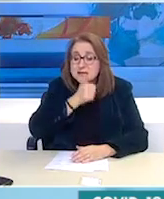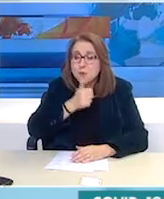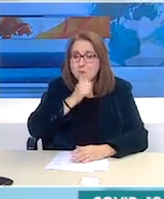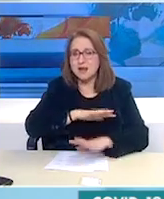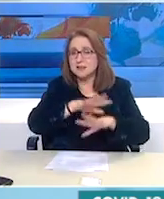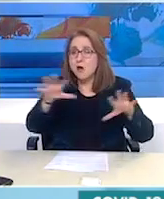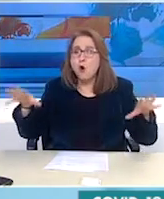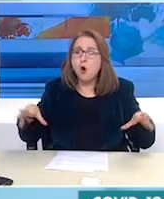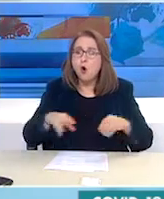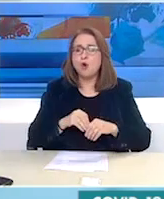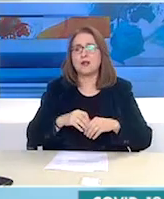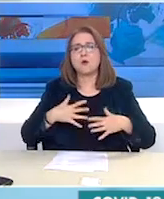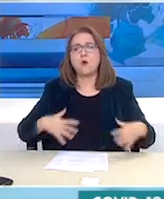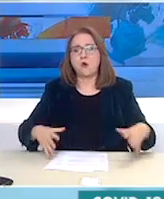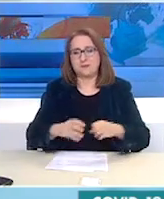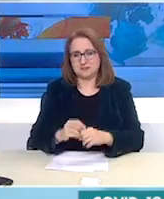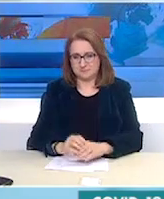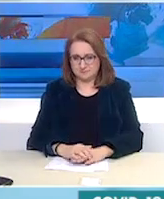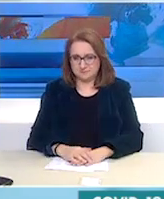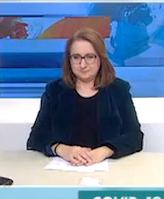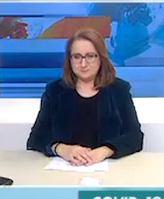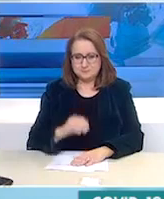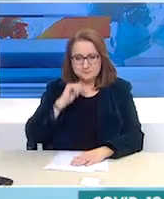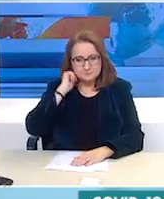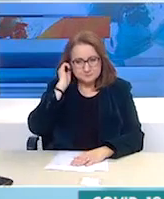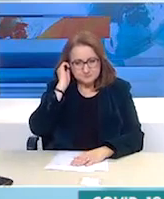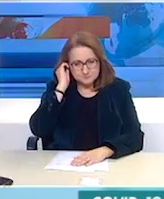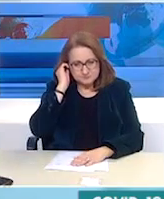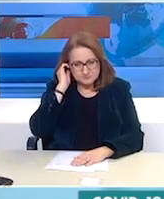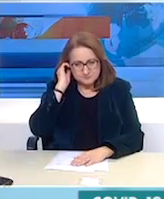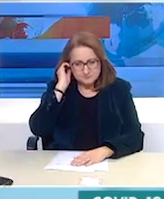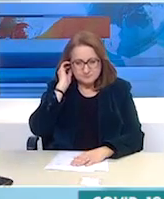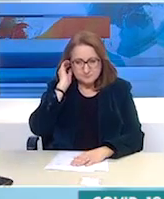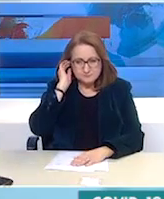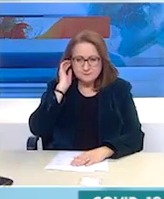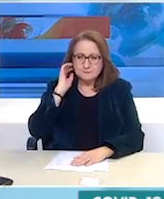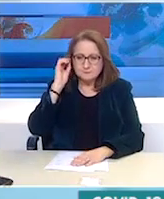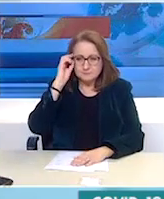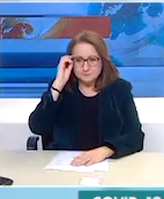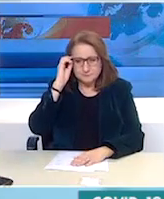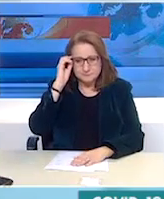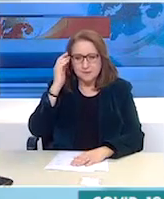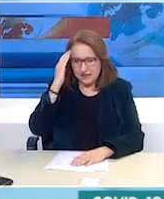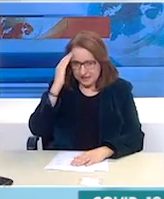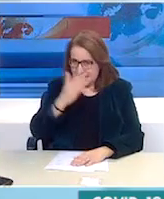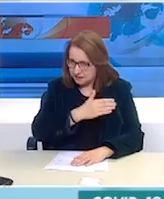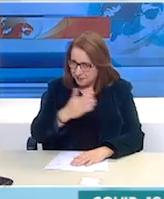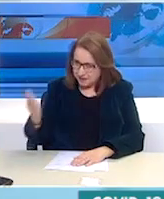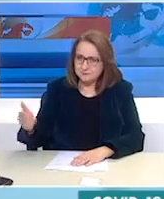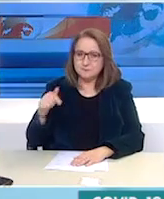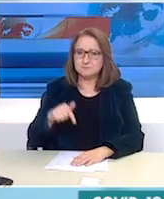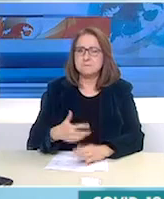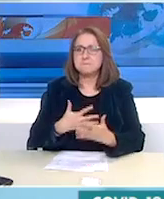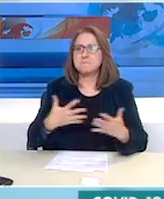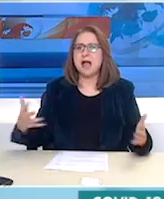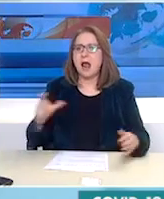Ευχαριστούμε κύριε καθηγητά. Το λόγο έχει ο κύριος Χαρδαλιάς. Καλησπέρα σας από την Πολιτική Προστασία. Μπήκαμε στη μεγάλη εβδομάδα, η οποία